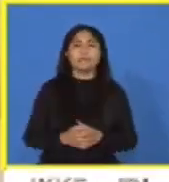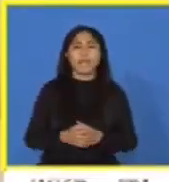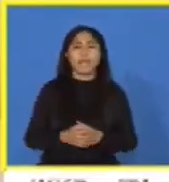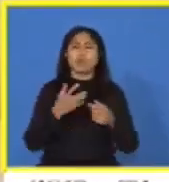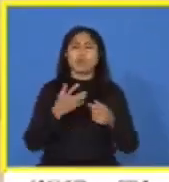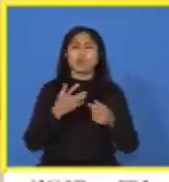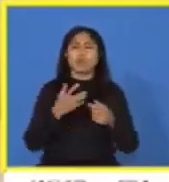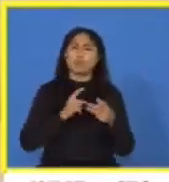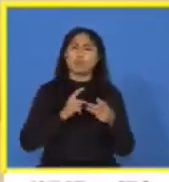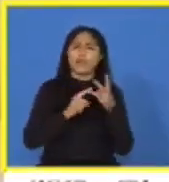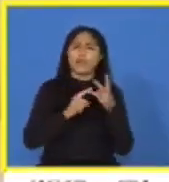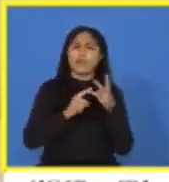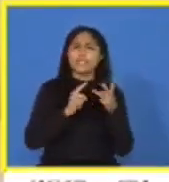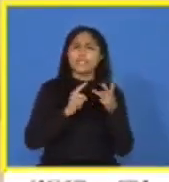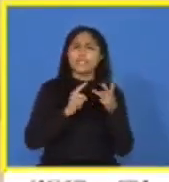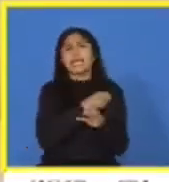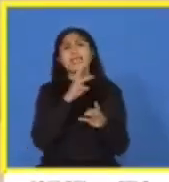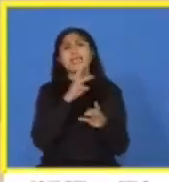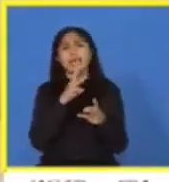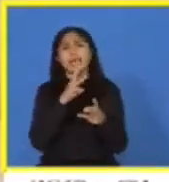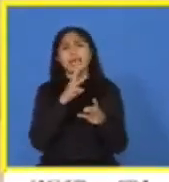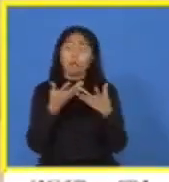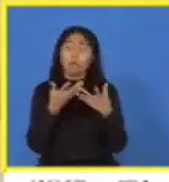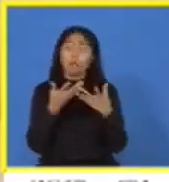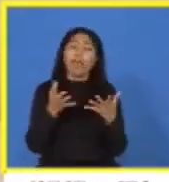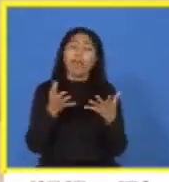apakah diperbolehkan, Bu? Ya,